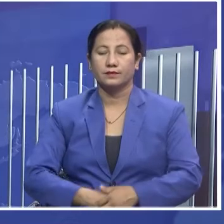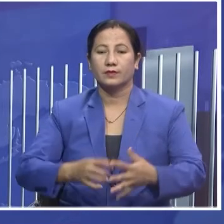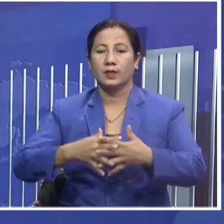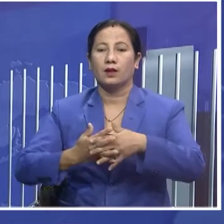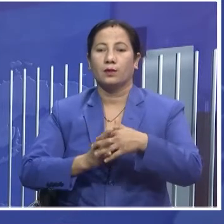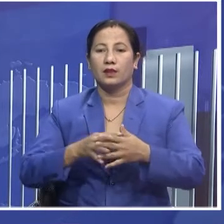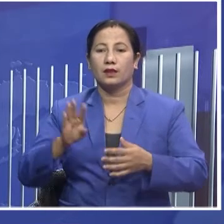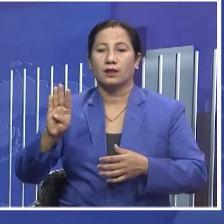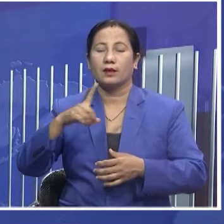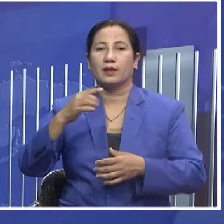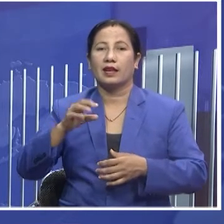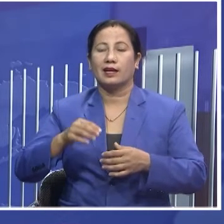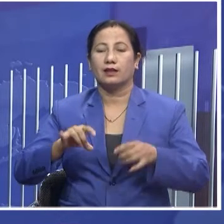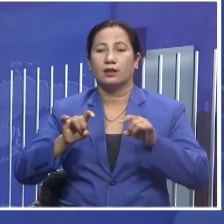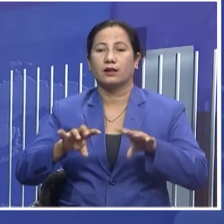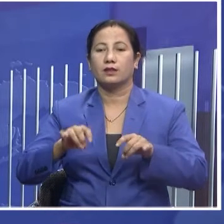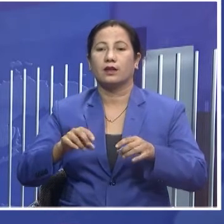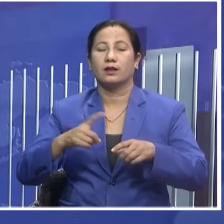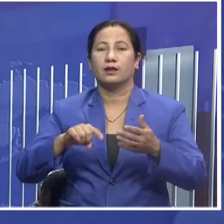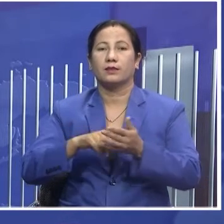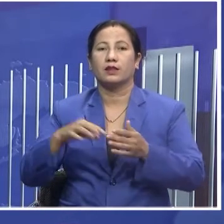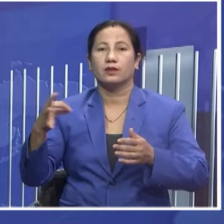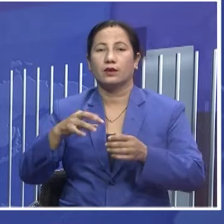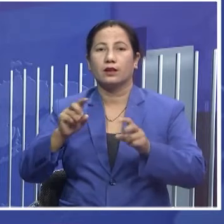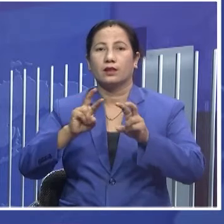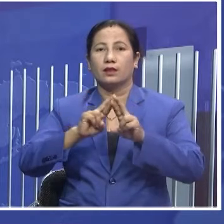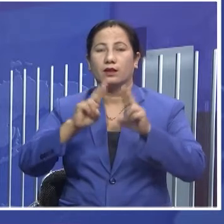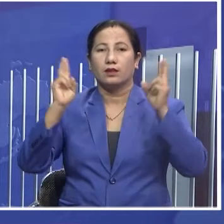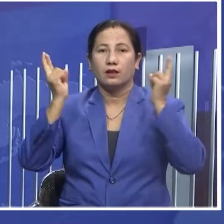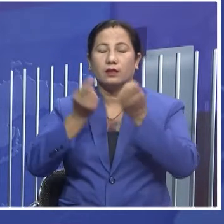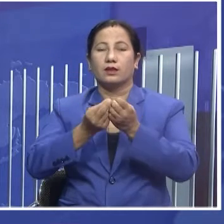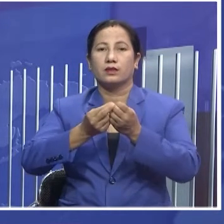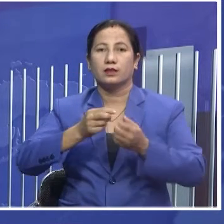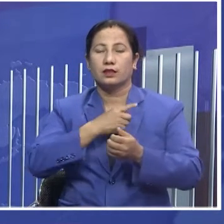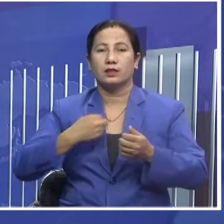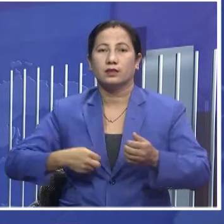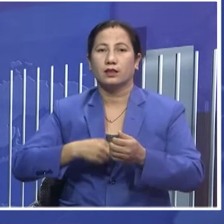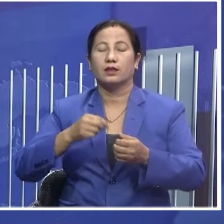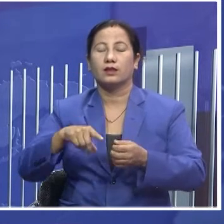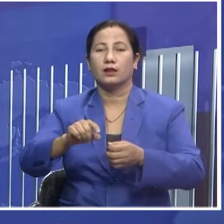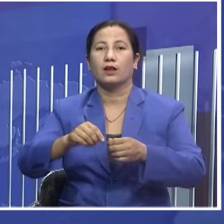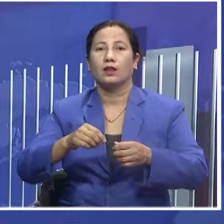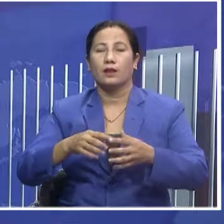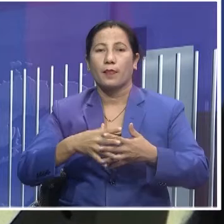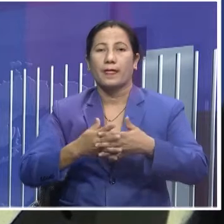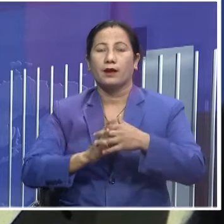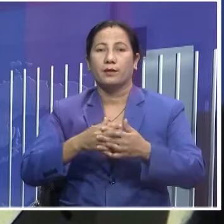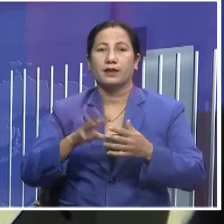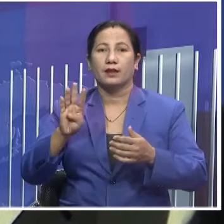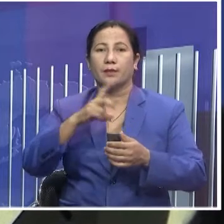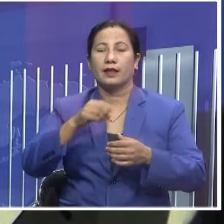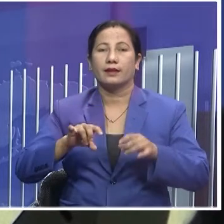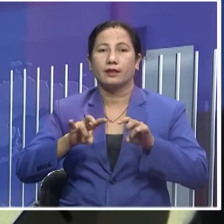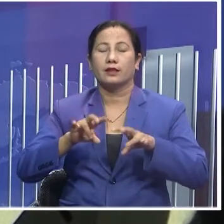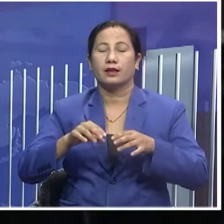अमेरिका, बेलायत र अस्ट्रेलिया बीच भएको नयाँ रक्षा सम्झौताको चीनले निन्दा गरेको छ। अमेरिका, बेलायत र अस्ट्रेलियाले